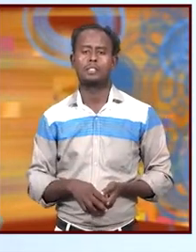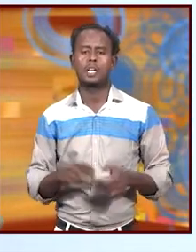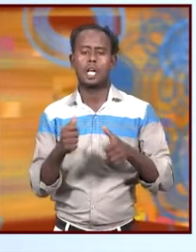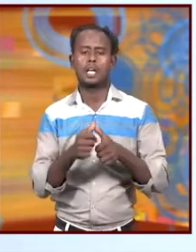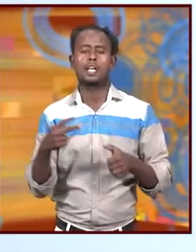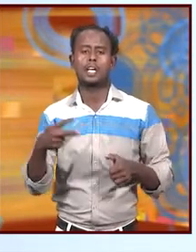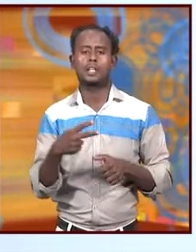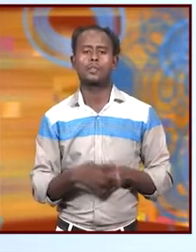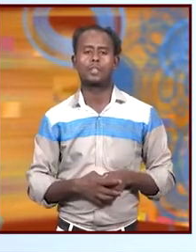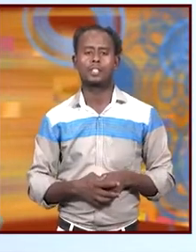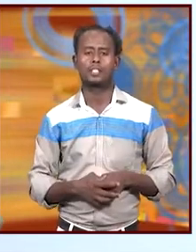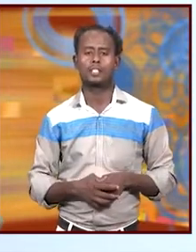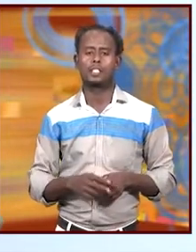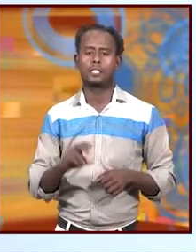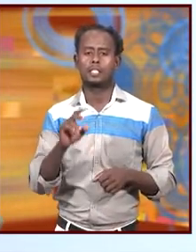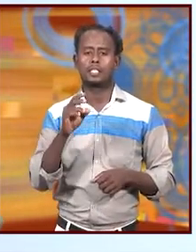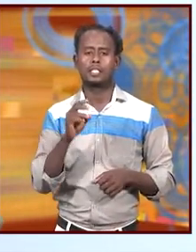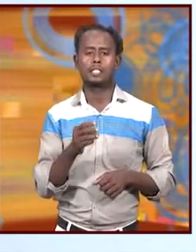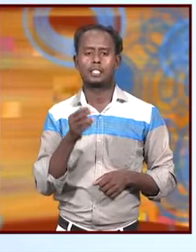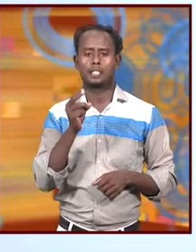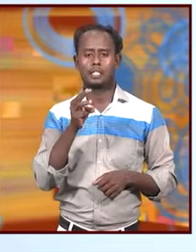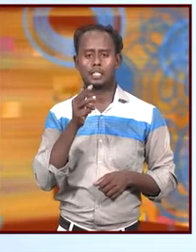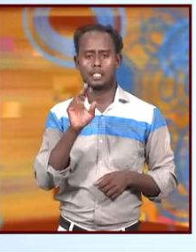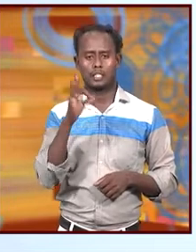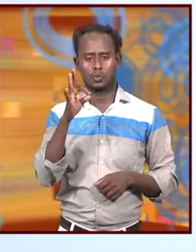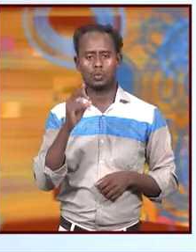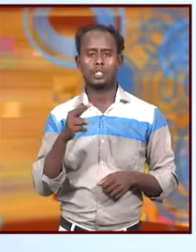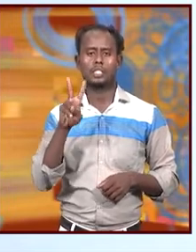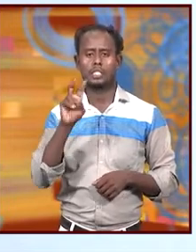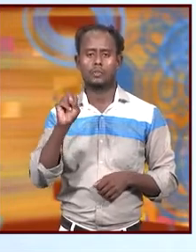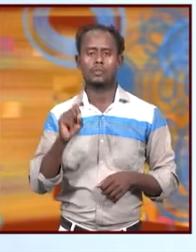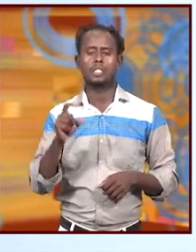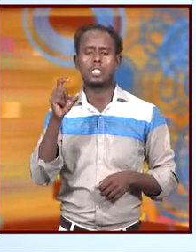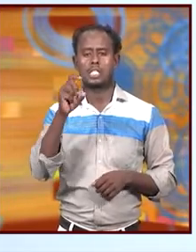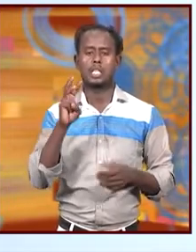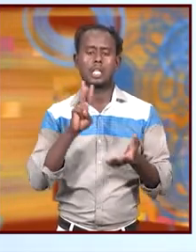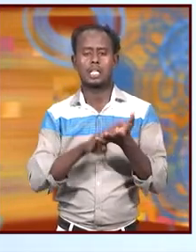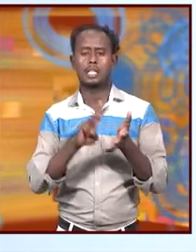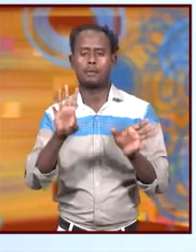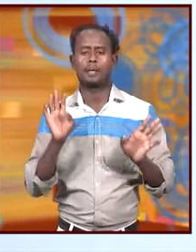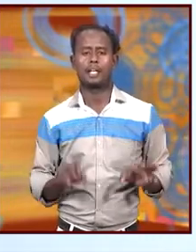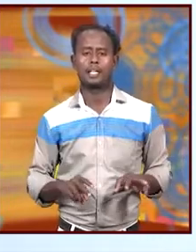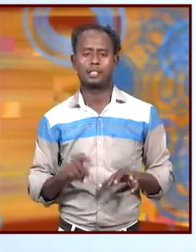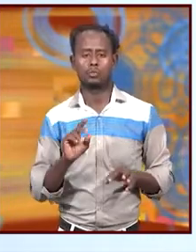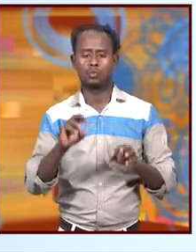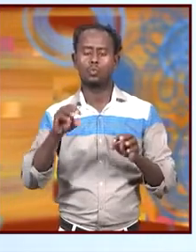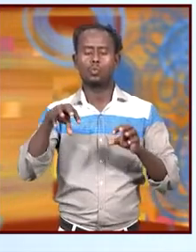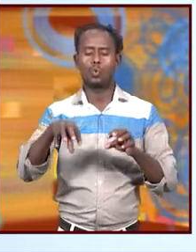ஏ இஸ் ஈக்குவல் டு 820 சதுர சென்டிமீட்டர்.